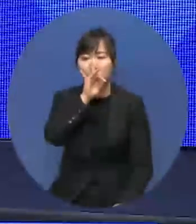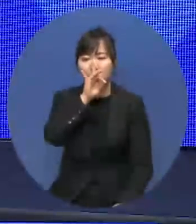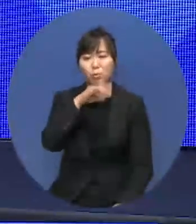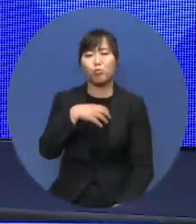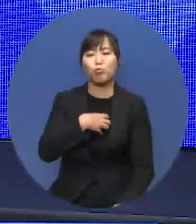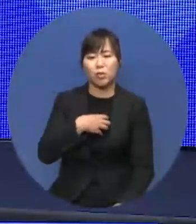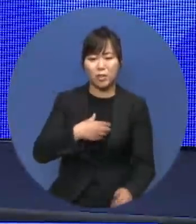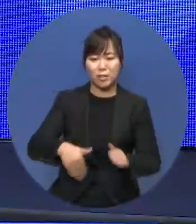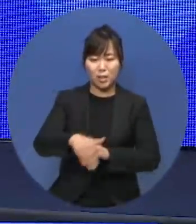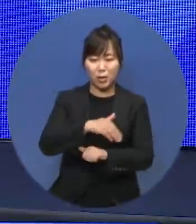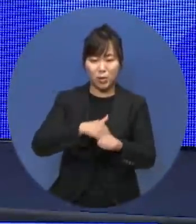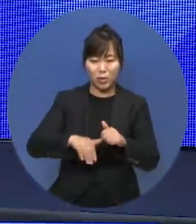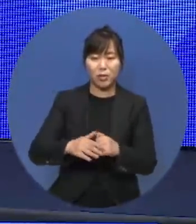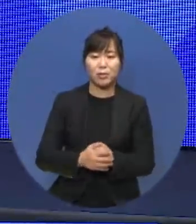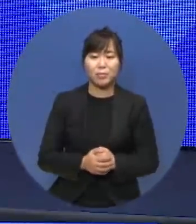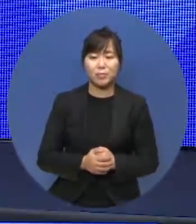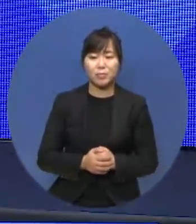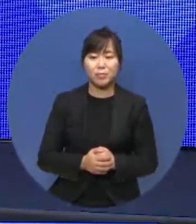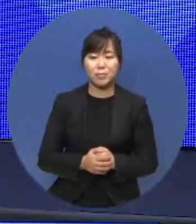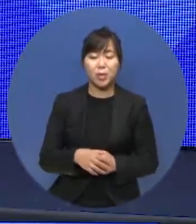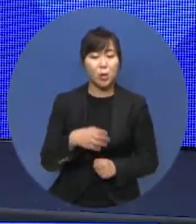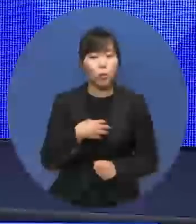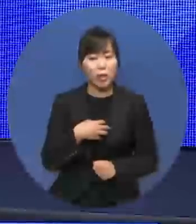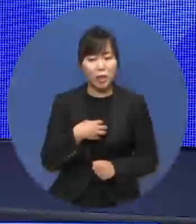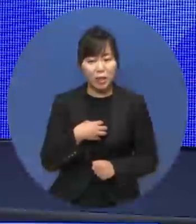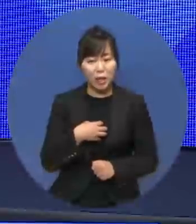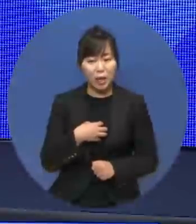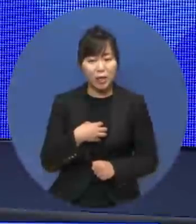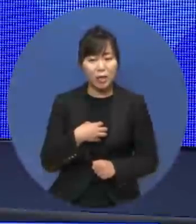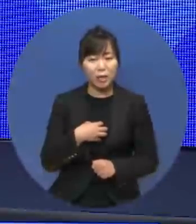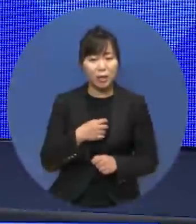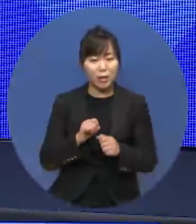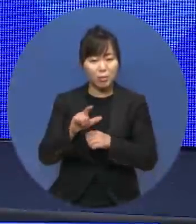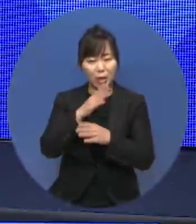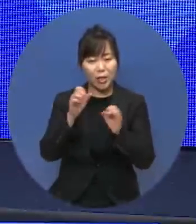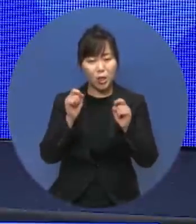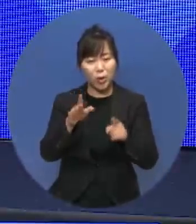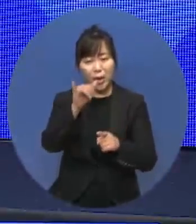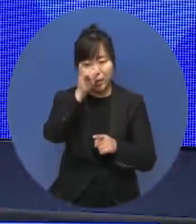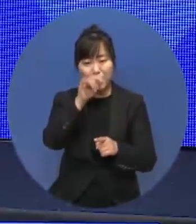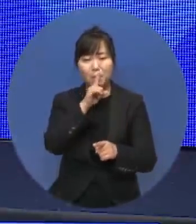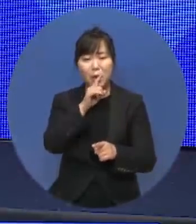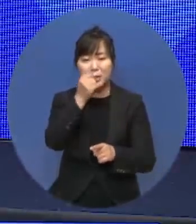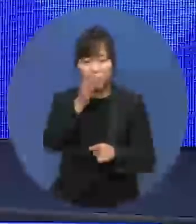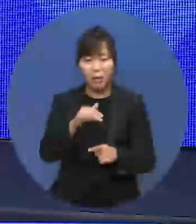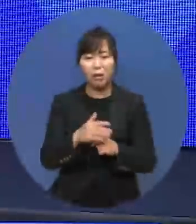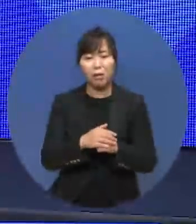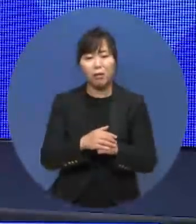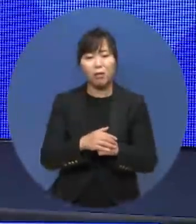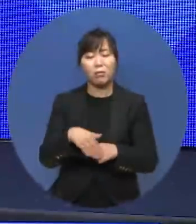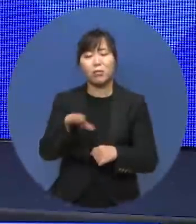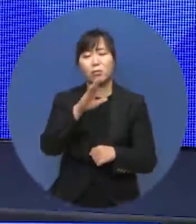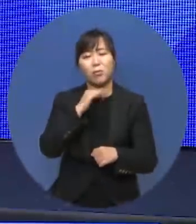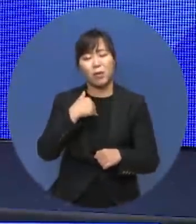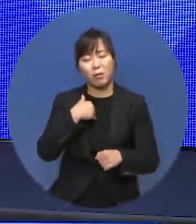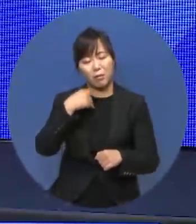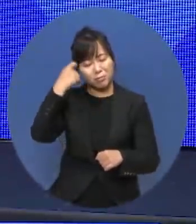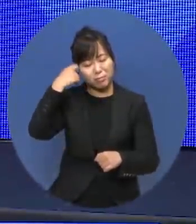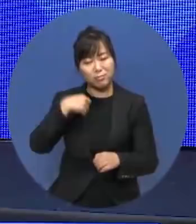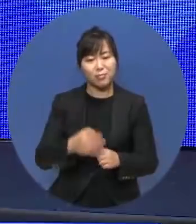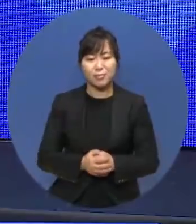위기 상황입니다. 근데 위기가 어떻게 보면 기회가 된다는 아주 흔한 말이 있는데 그게 저희가 좀 절감하고 있는